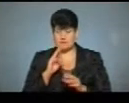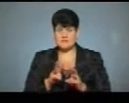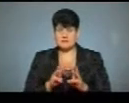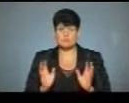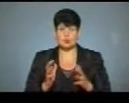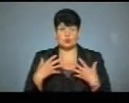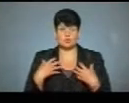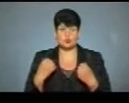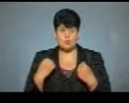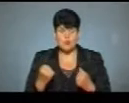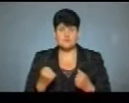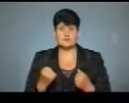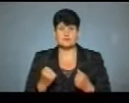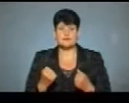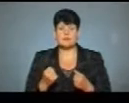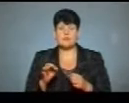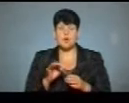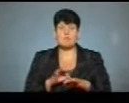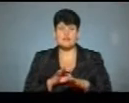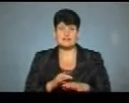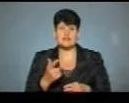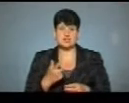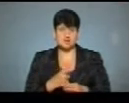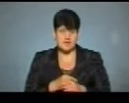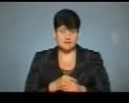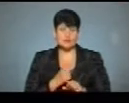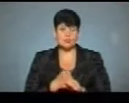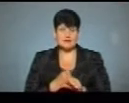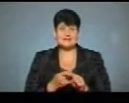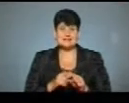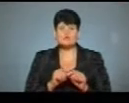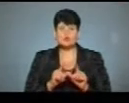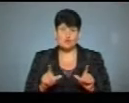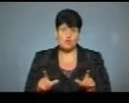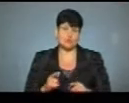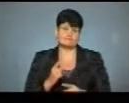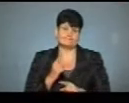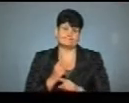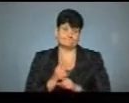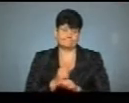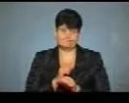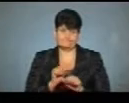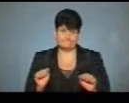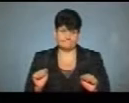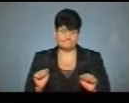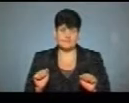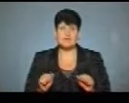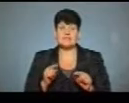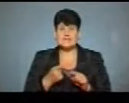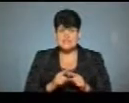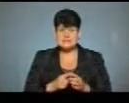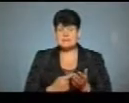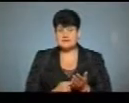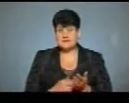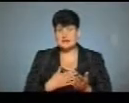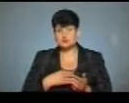охорони здоров'я, інформовані згоди батьків про проведення профілактичних щеплень, робити це в школах взагалі стало неможливо. І тому це підтвердило